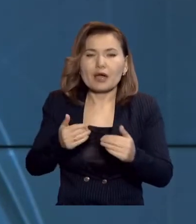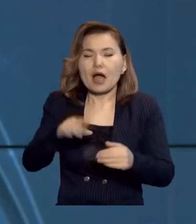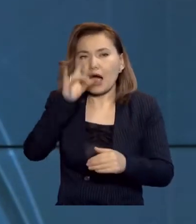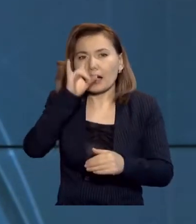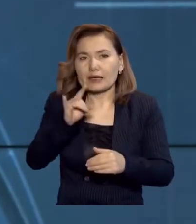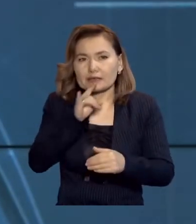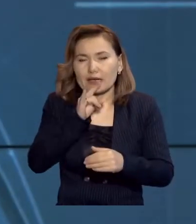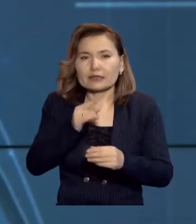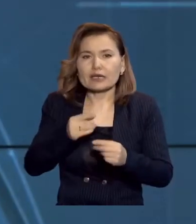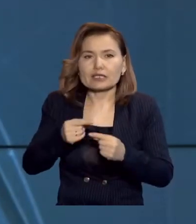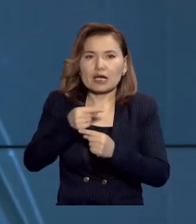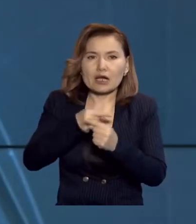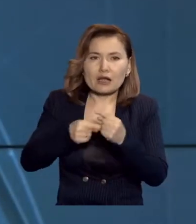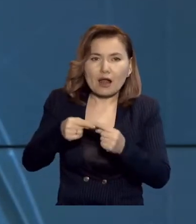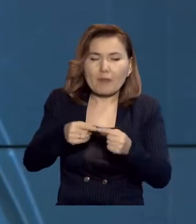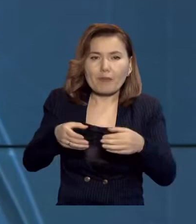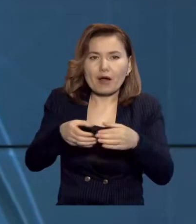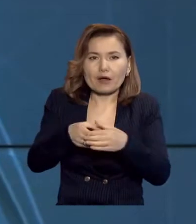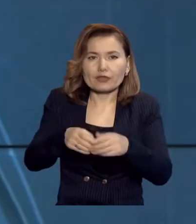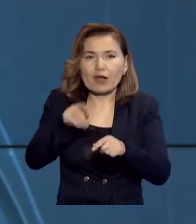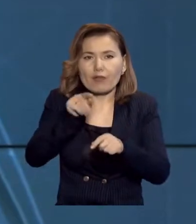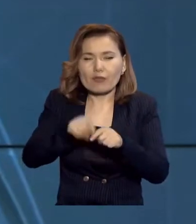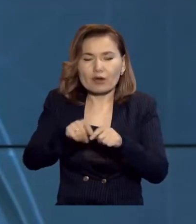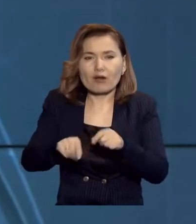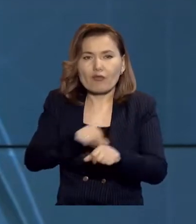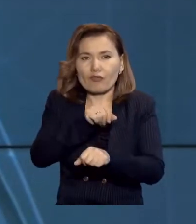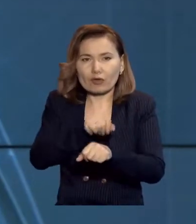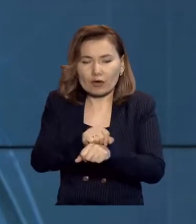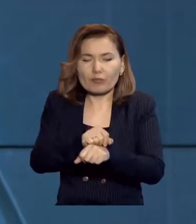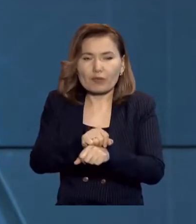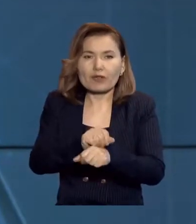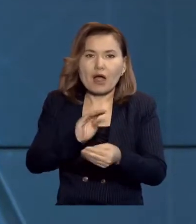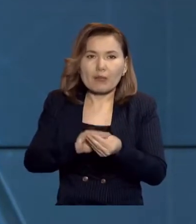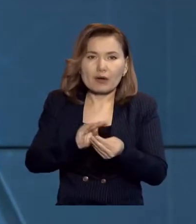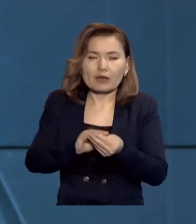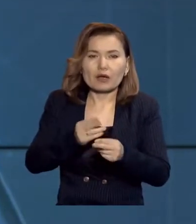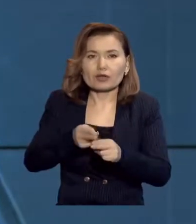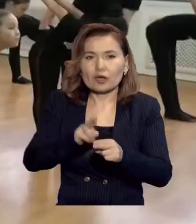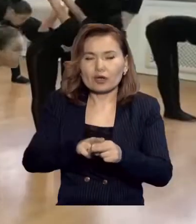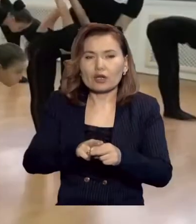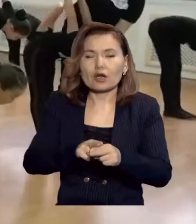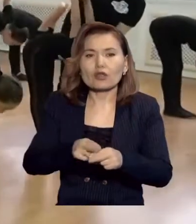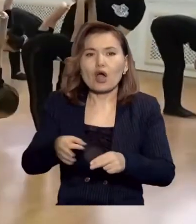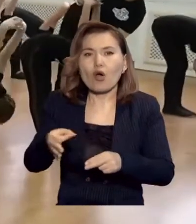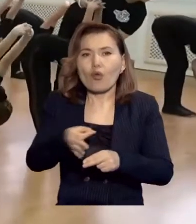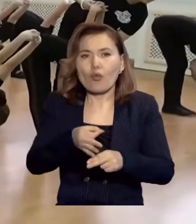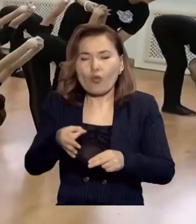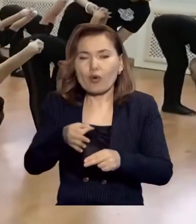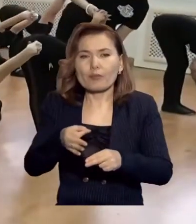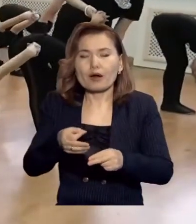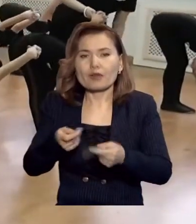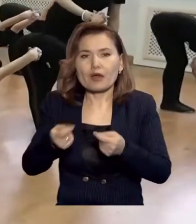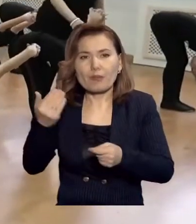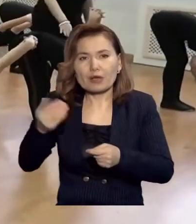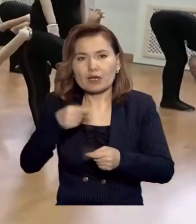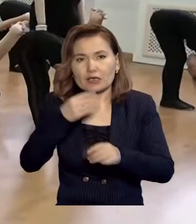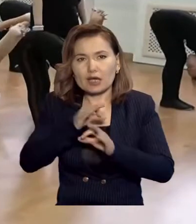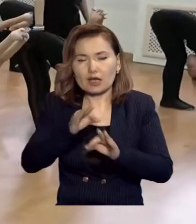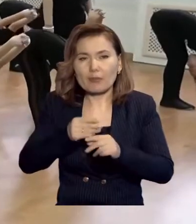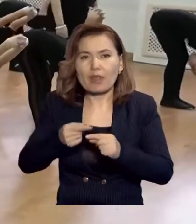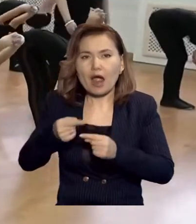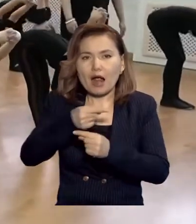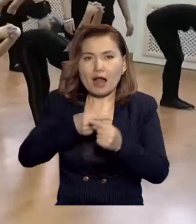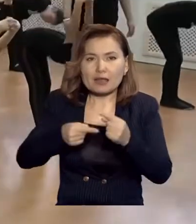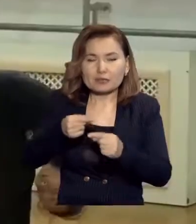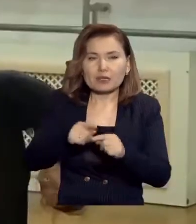бизнес субъектілерін тексеруге жарияланған мораторий әлі өз күшінде. Ал облыс басшылары үйірме ашқан жеке кәсіпкерлер арасында алаяқтар болуы